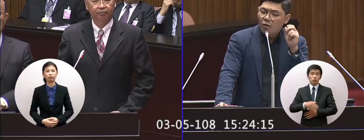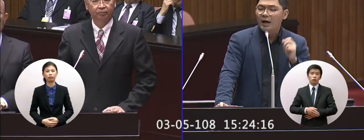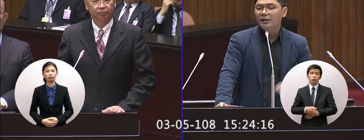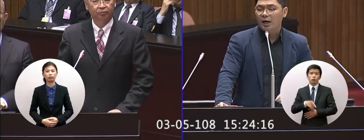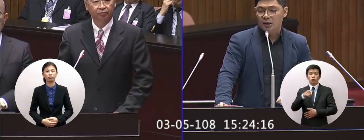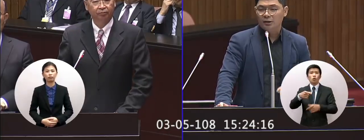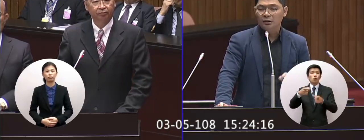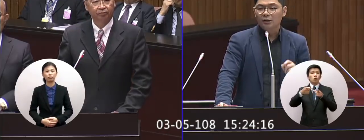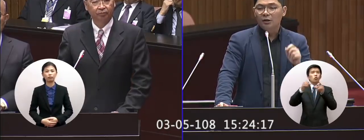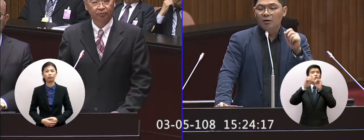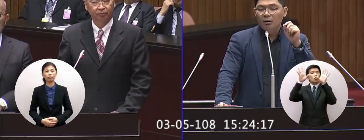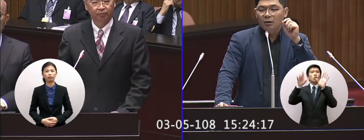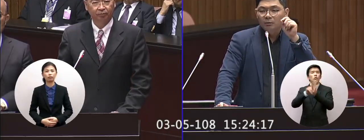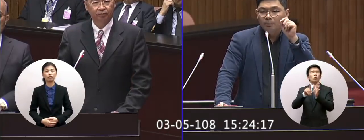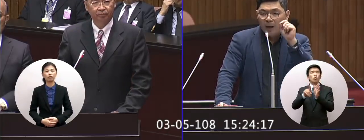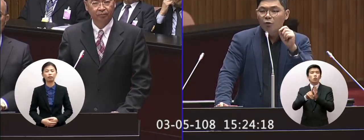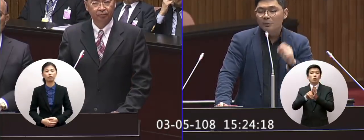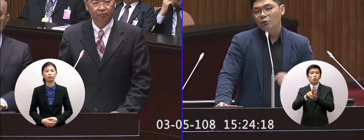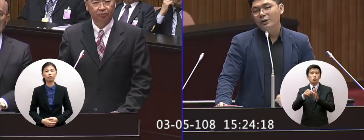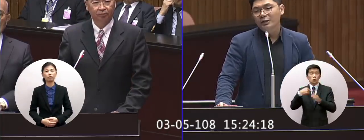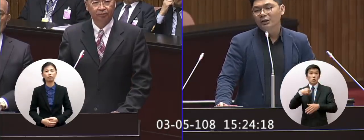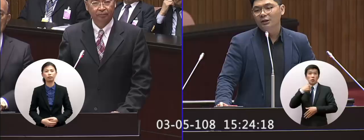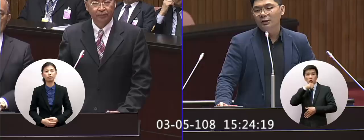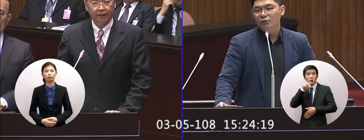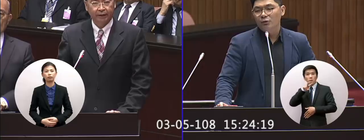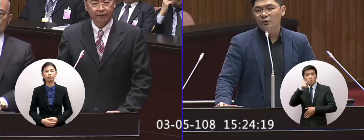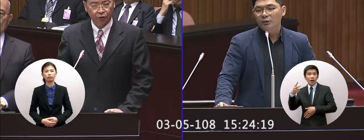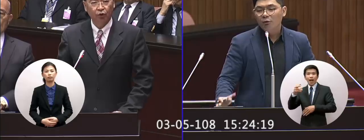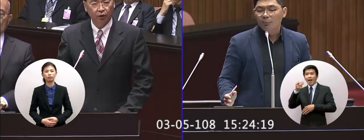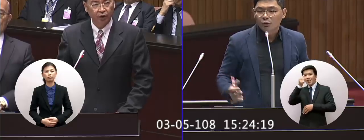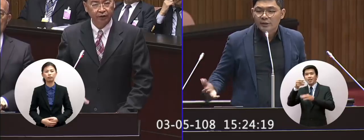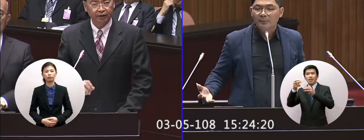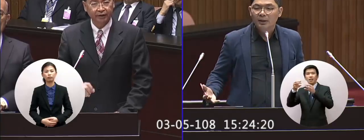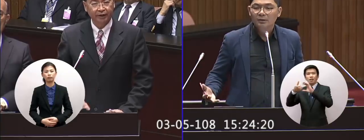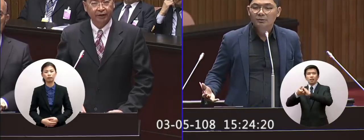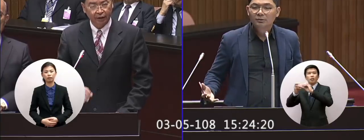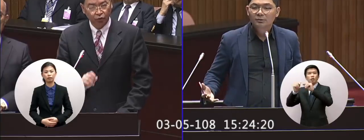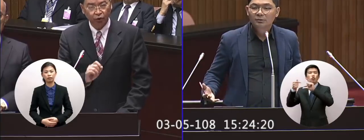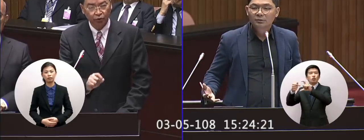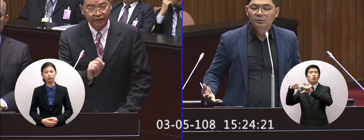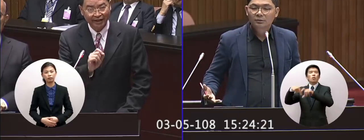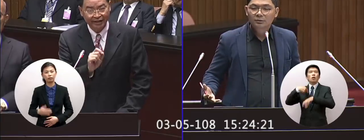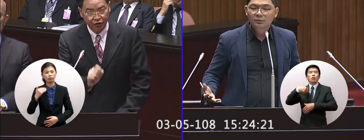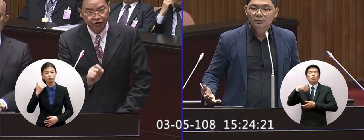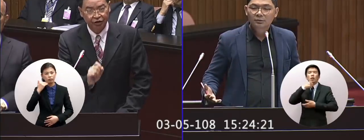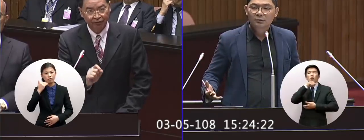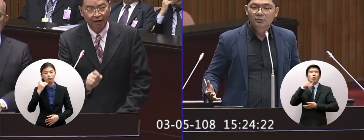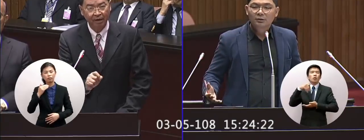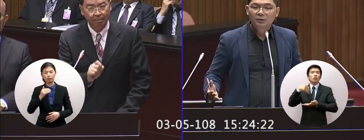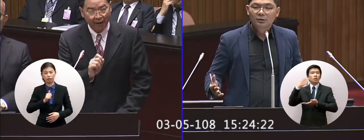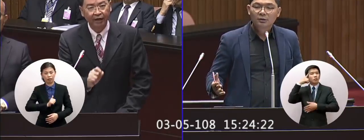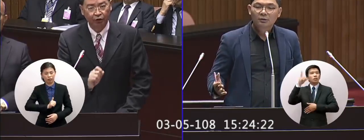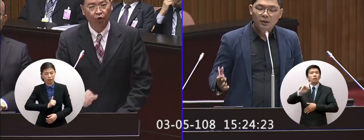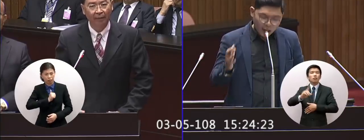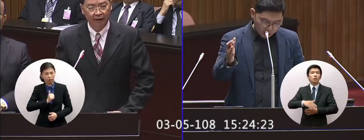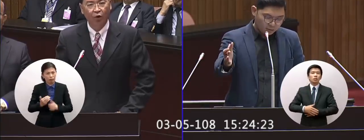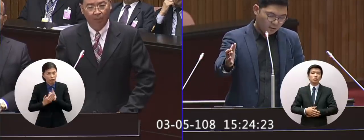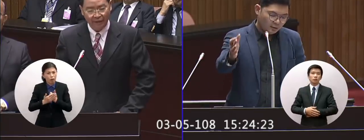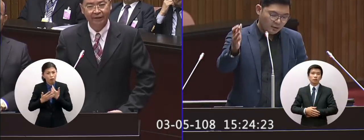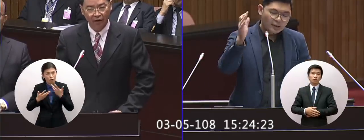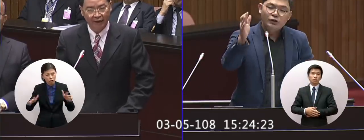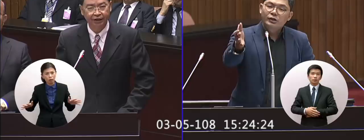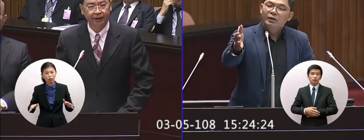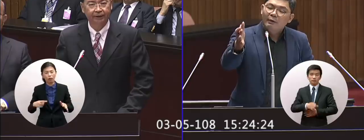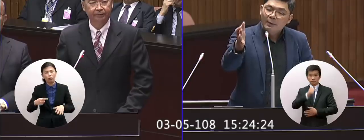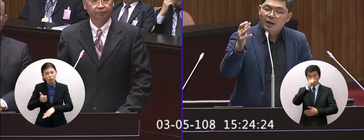能在公开场合把我们说成是特定地区，那我们算什么？ 那如果说在实质的方面帮很多忙的